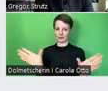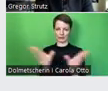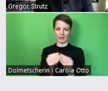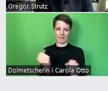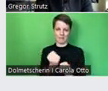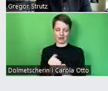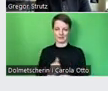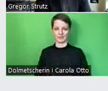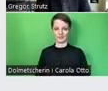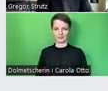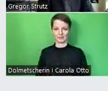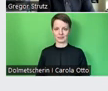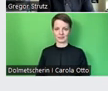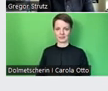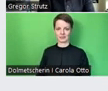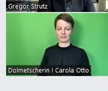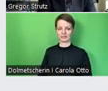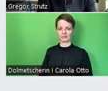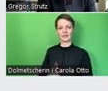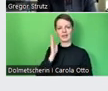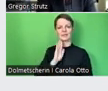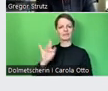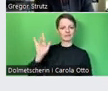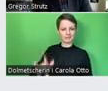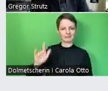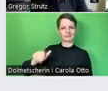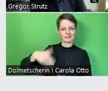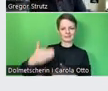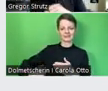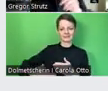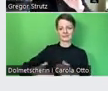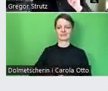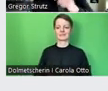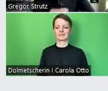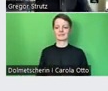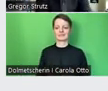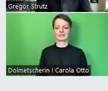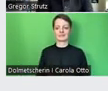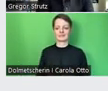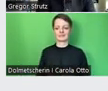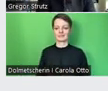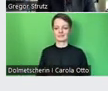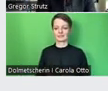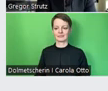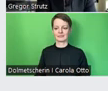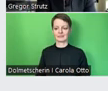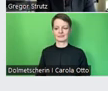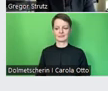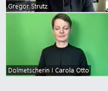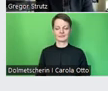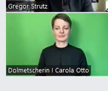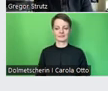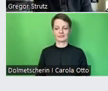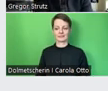Genau. Gottfried, du kannst gerne einmal weiterklicken. Bitte entschuldigen Sie das. Wir müssen heute kurz über Bande hier